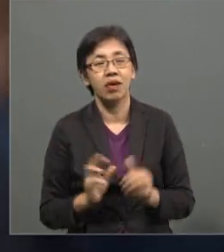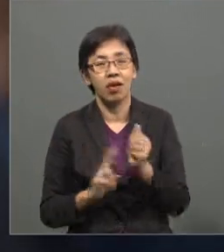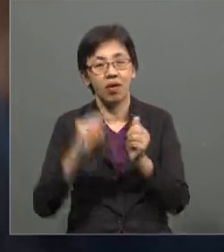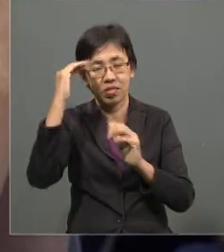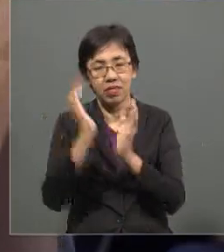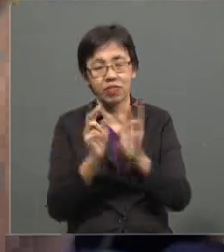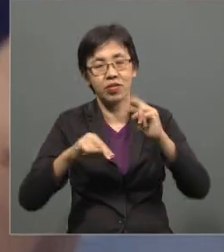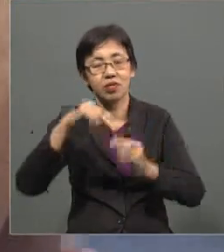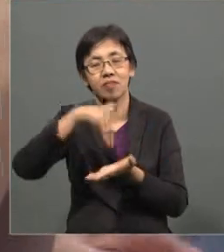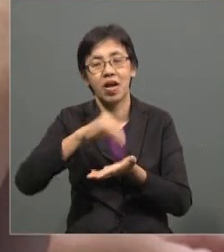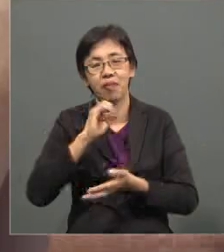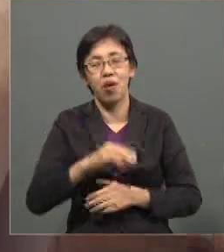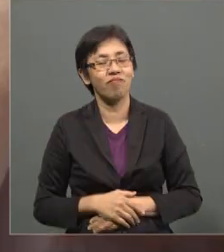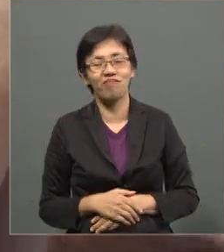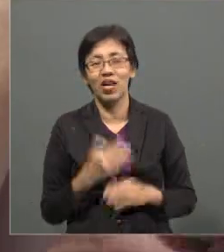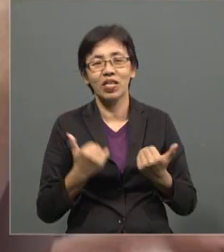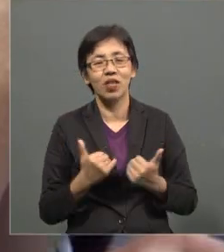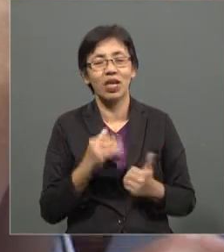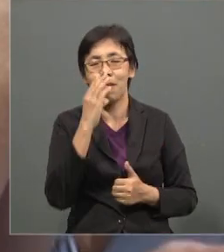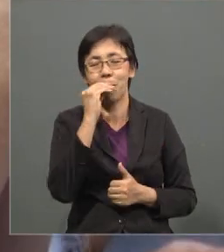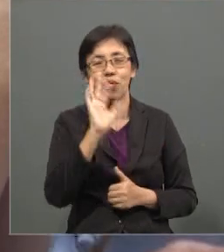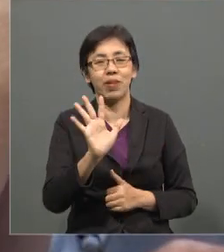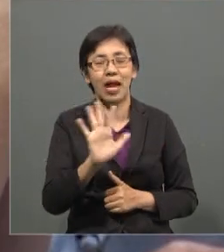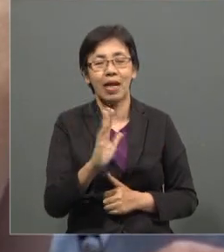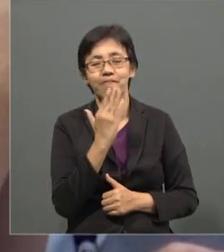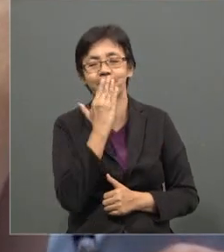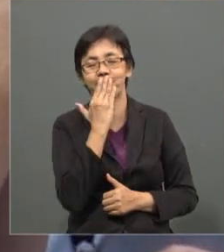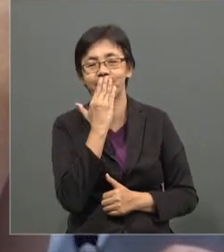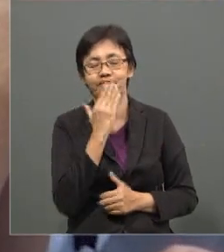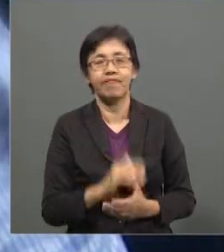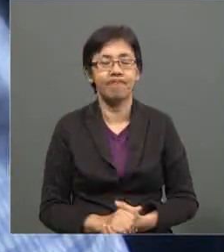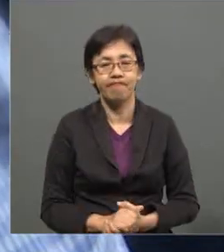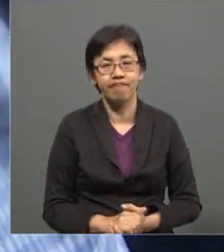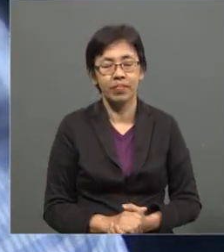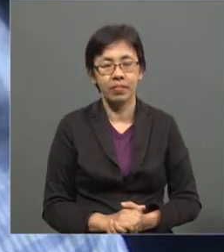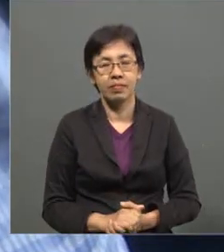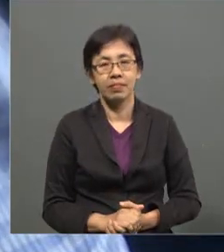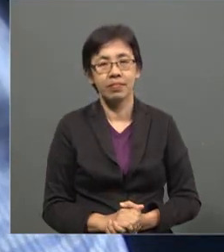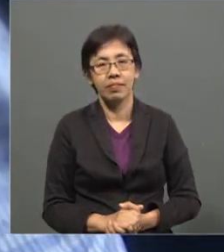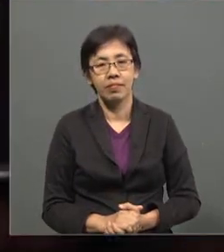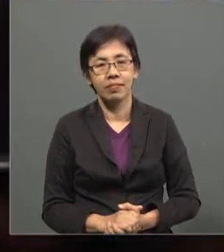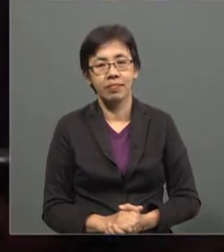ณขณะนี้ยังไม่สามารถเปิดเผยรายละเอียดได้ครับลองฟังเสียงด้วย